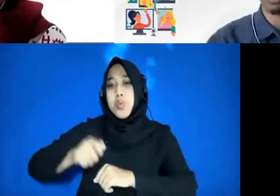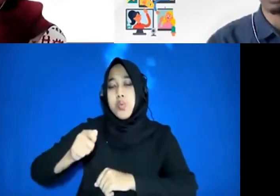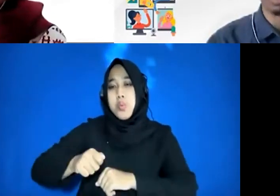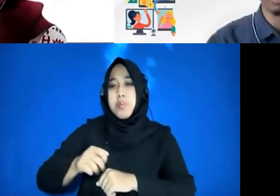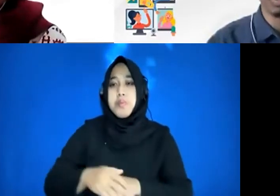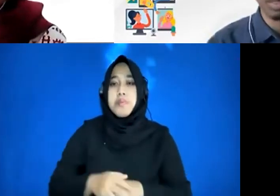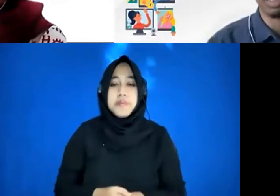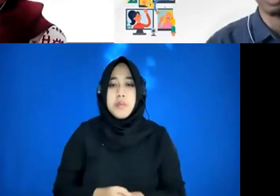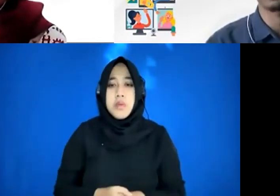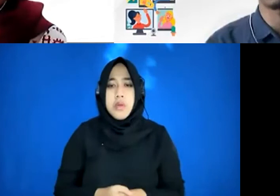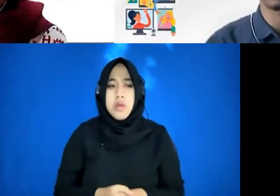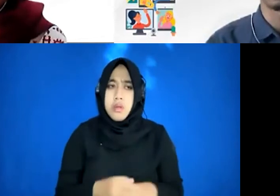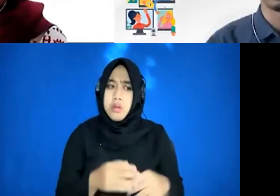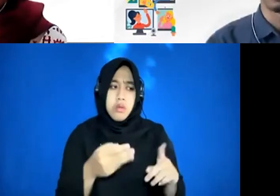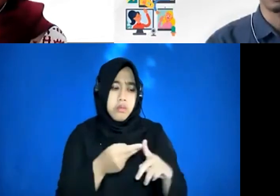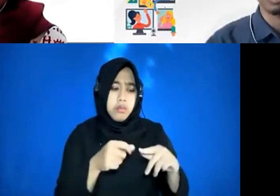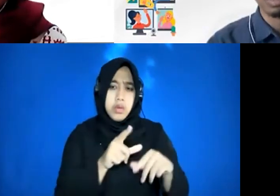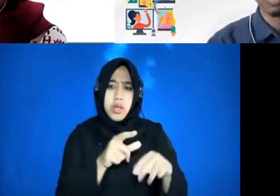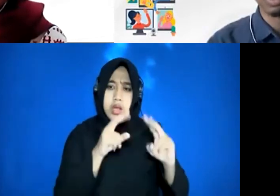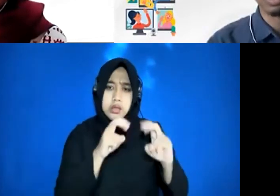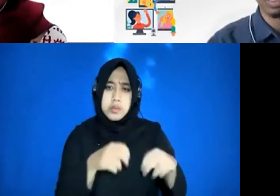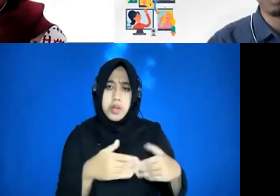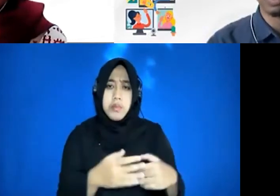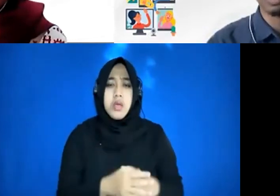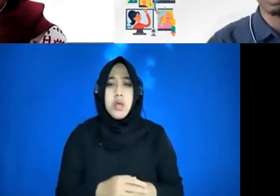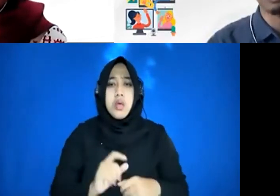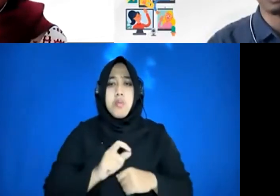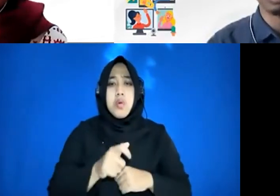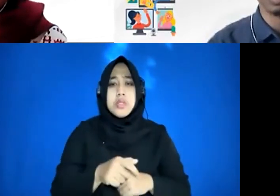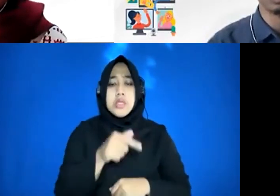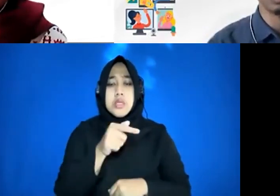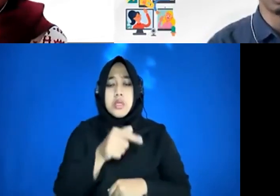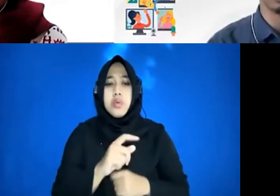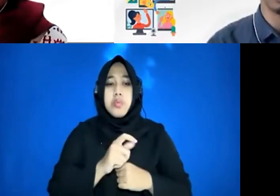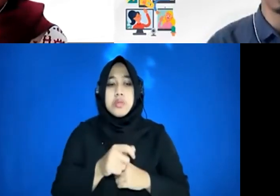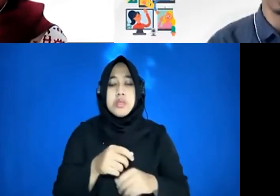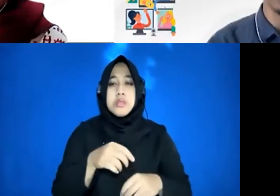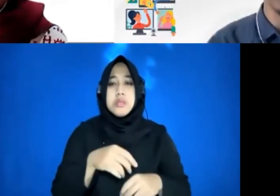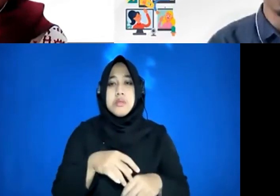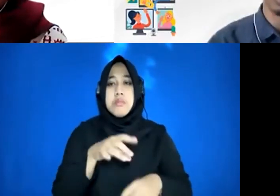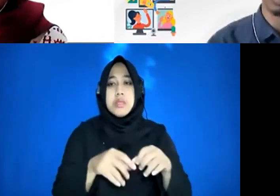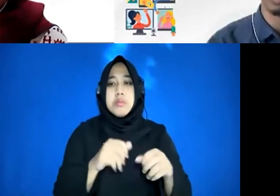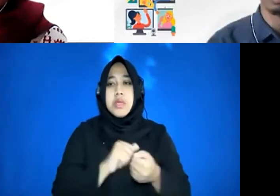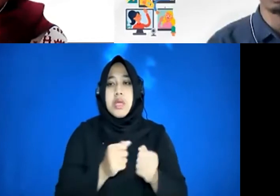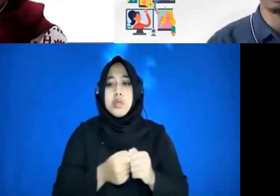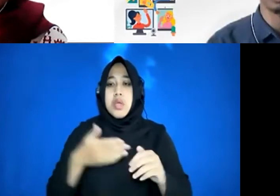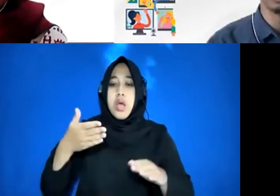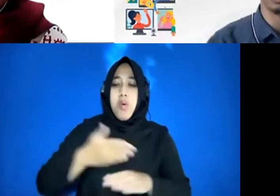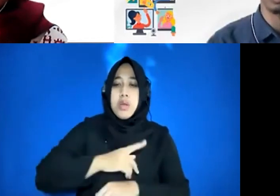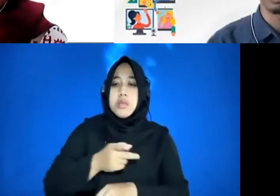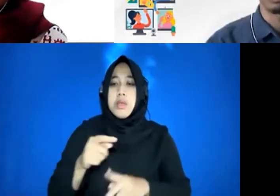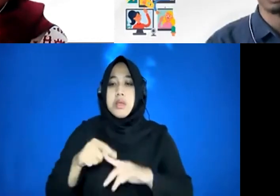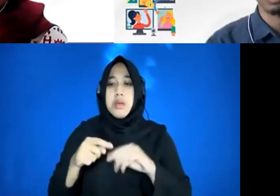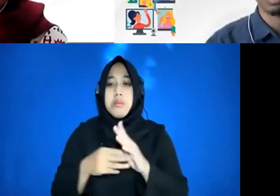utama. Bekalnya apa? Bekalnya asesmen. Sehingga proses tahapan dalam proses manajemen kasus mulai dari awal sampai dengan